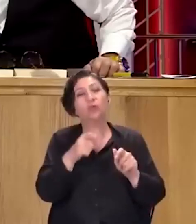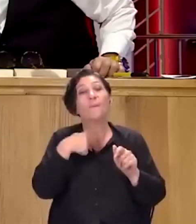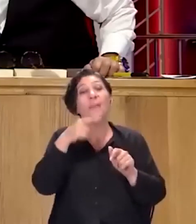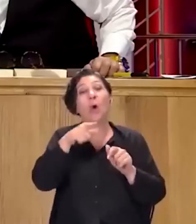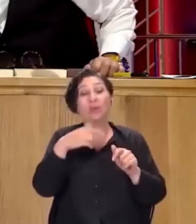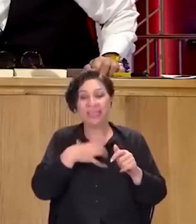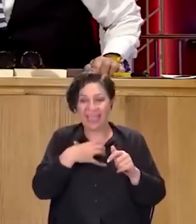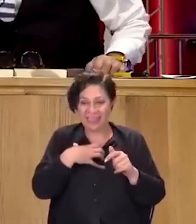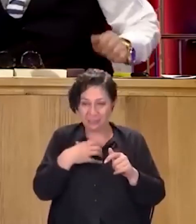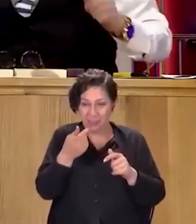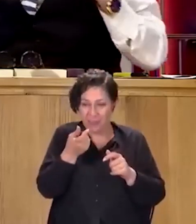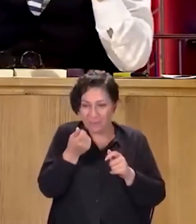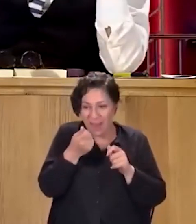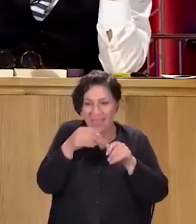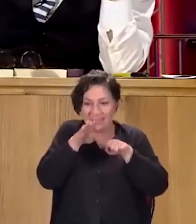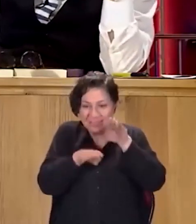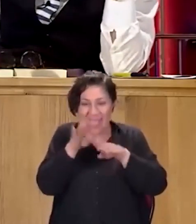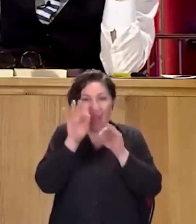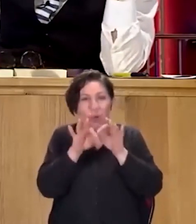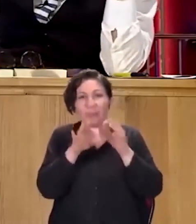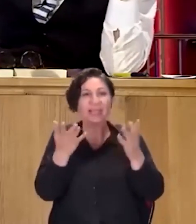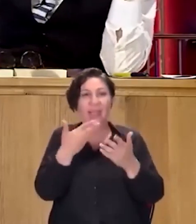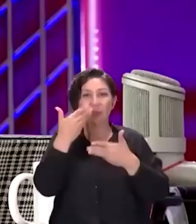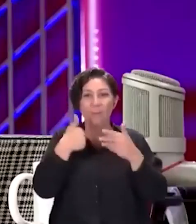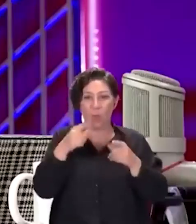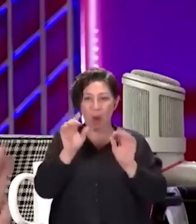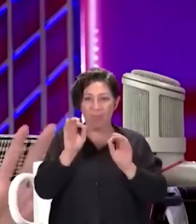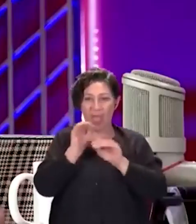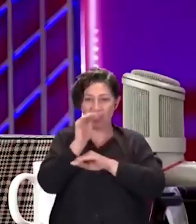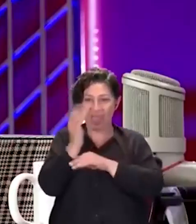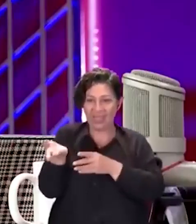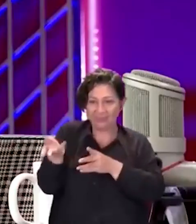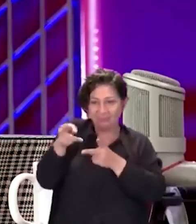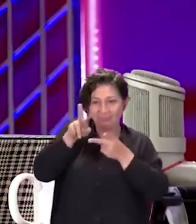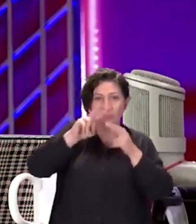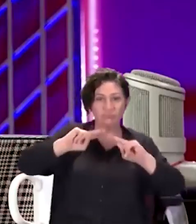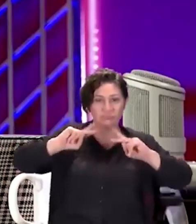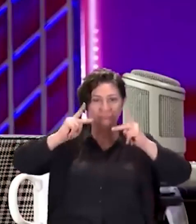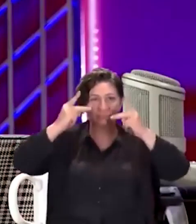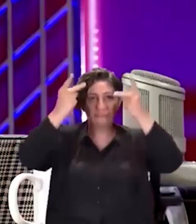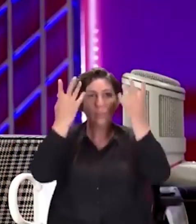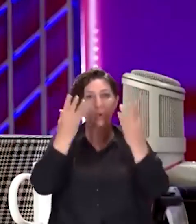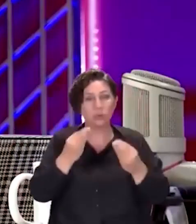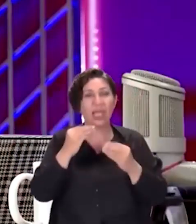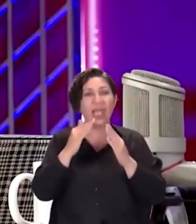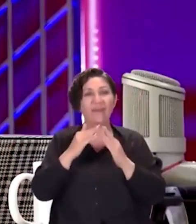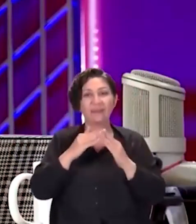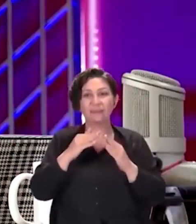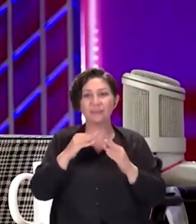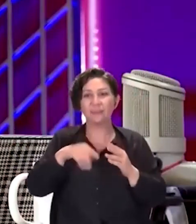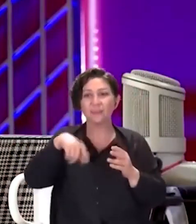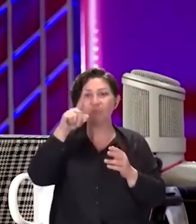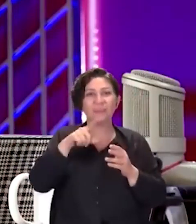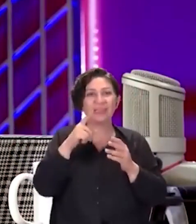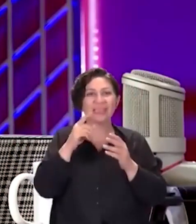Ben o zamanki standartlarımı... Standartlardan evet, anlatıyorum. Şimdi ben öyle bir hayattan geldiğim için bana mesela eve gündeliğe giden